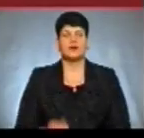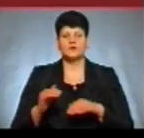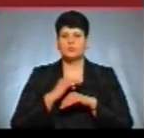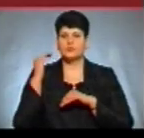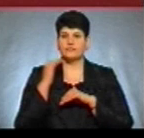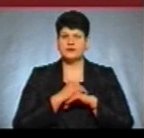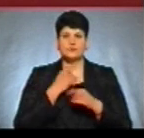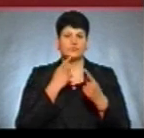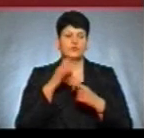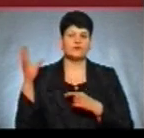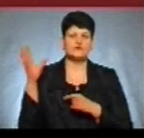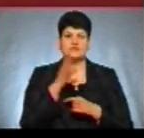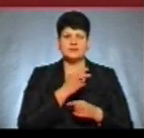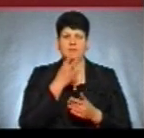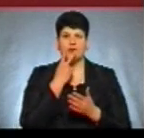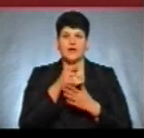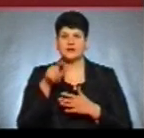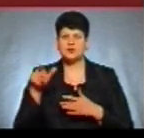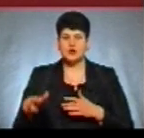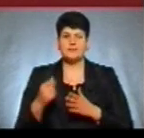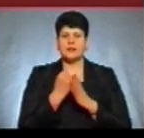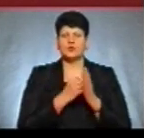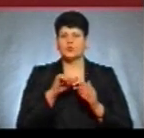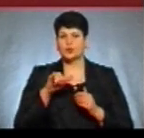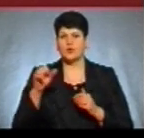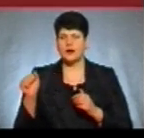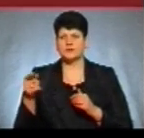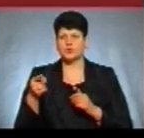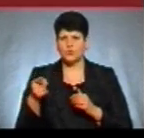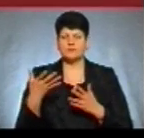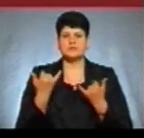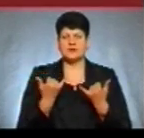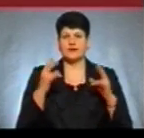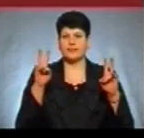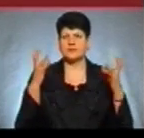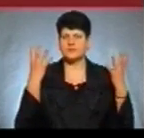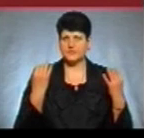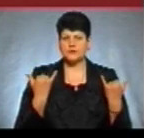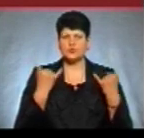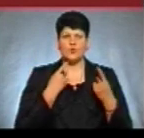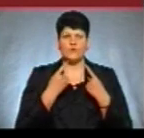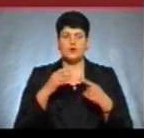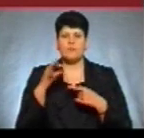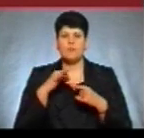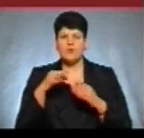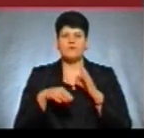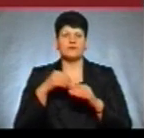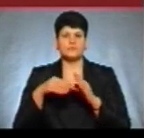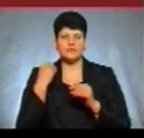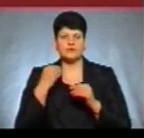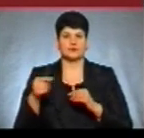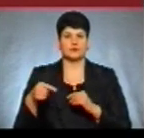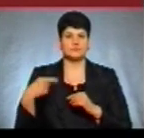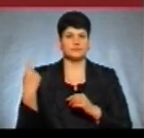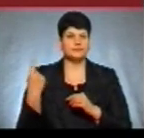Доброго вечора, кажу усім глядачам телеканалу ЮА Тернопіль. В ефірі програма «Тема дня». Сьогодні говоримо про перебіг виборчої кампанії на